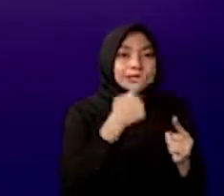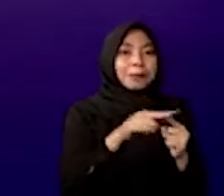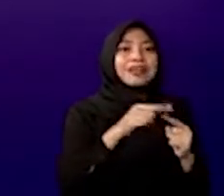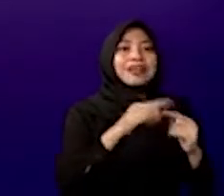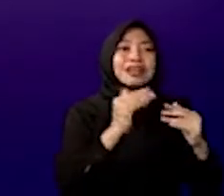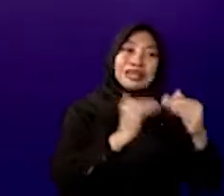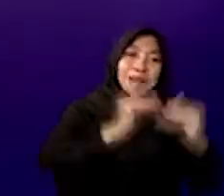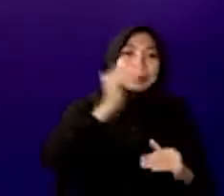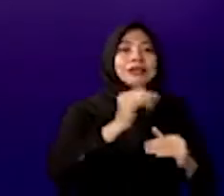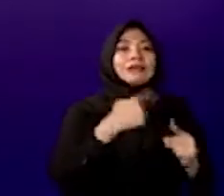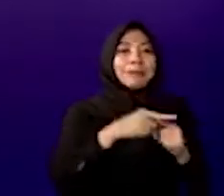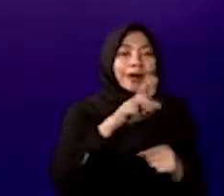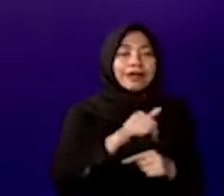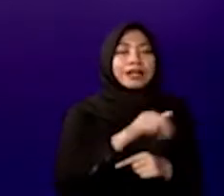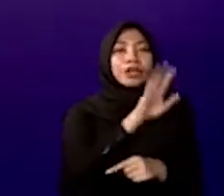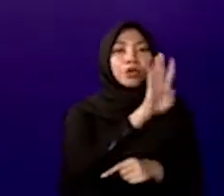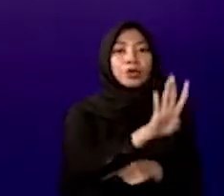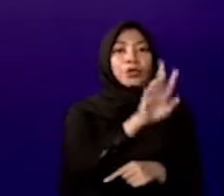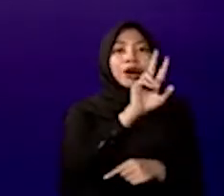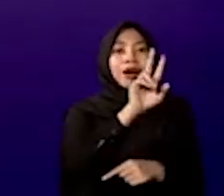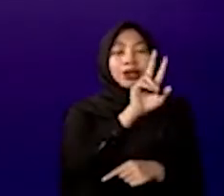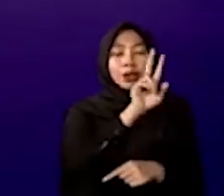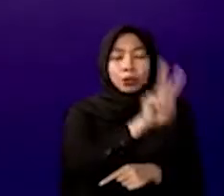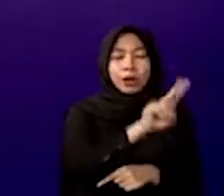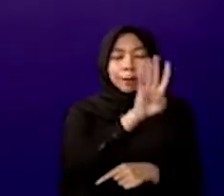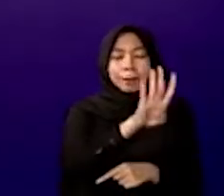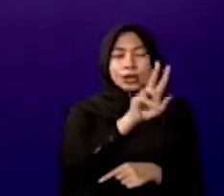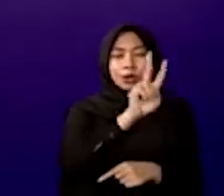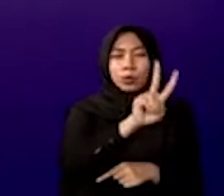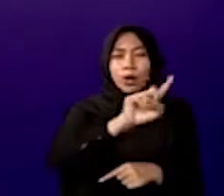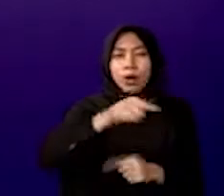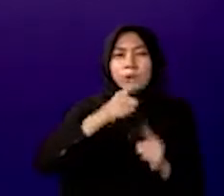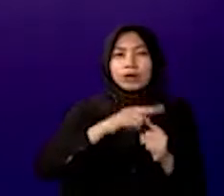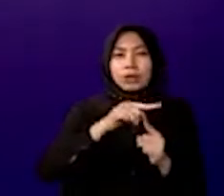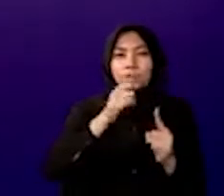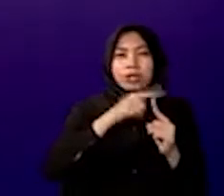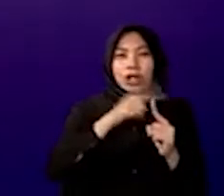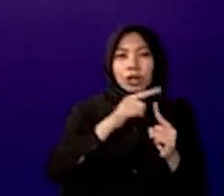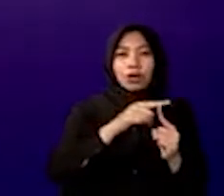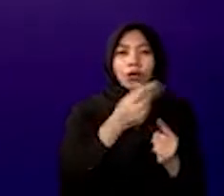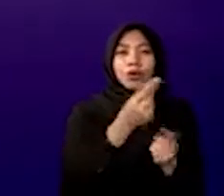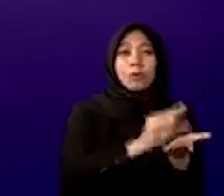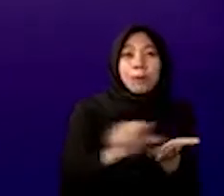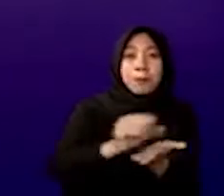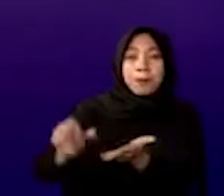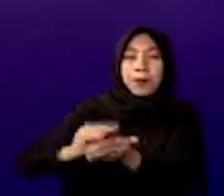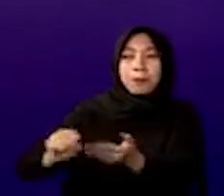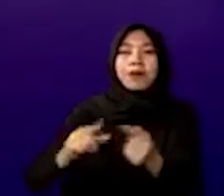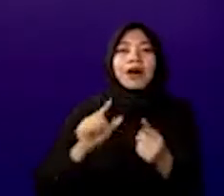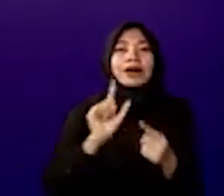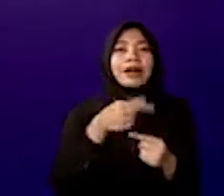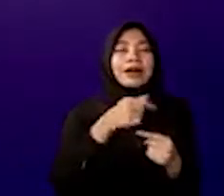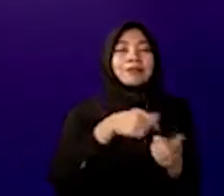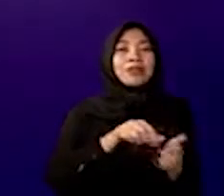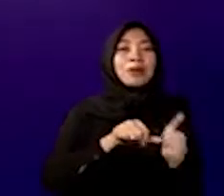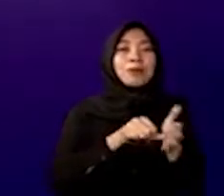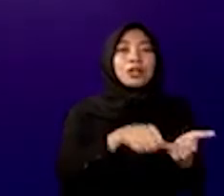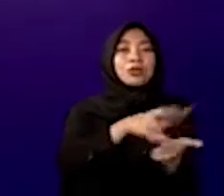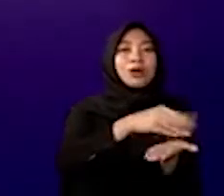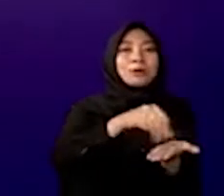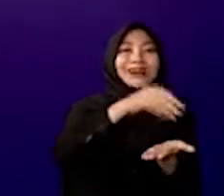100% 24 2,1 triliun terdiri dari program PKH bantuan beras itu